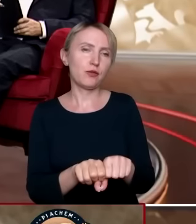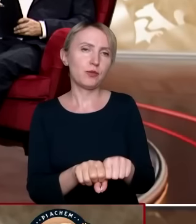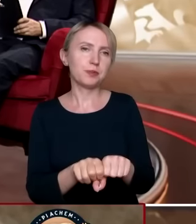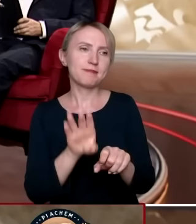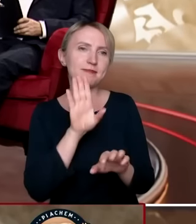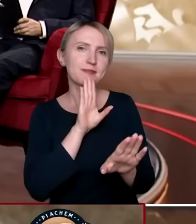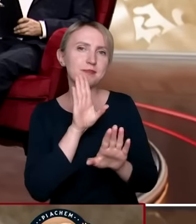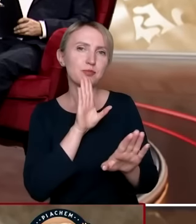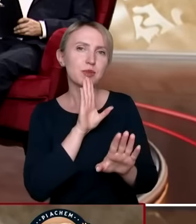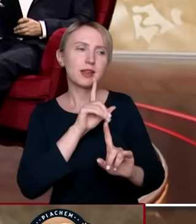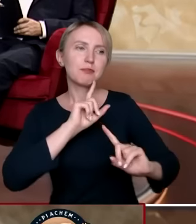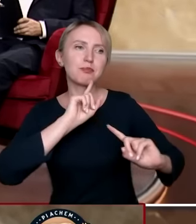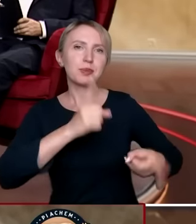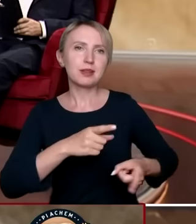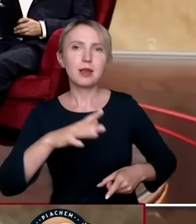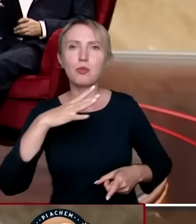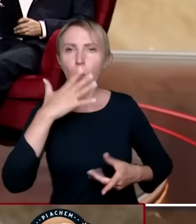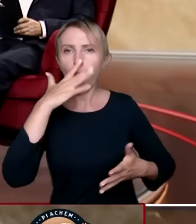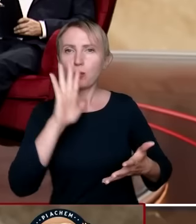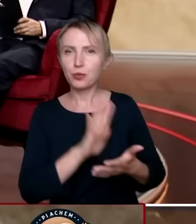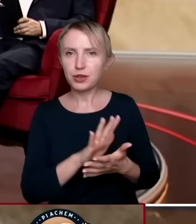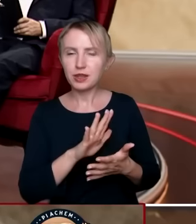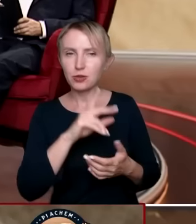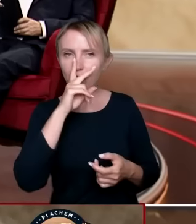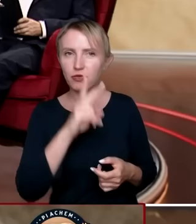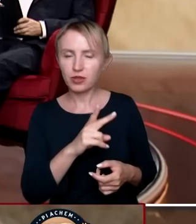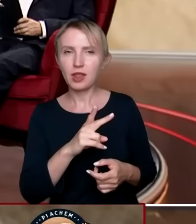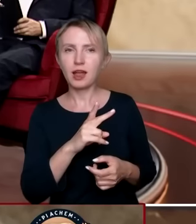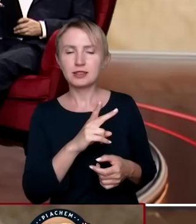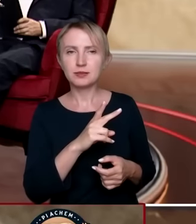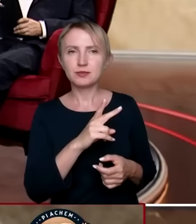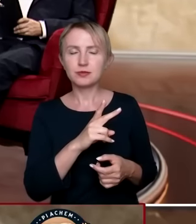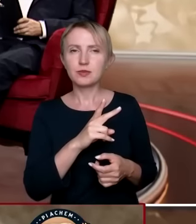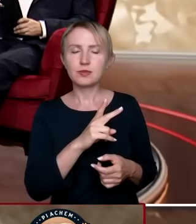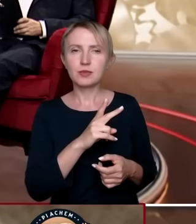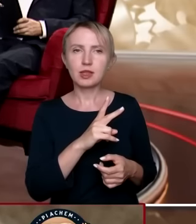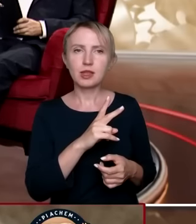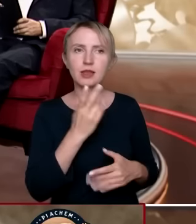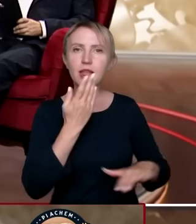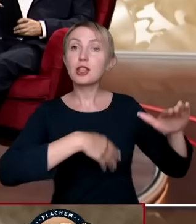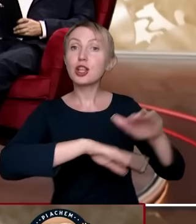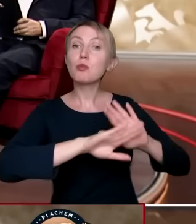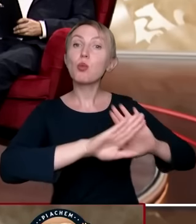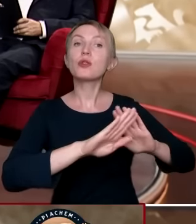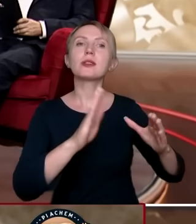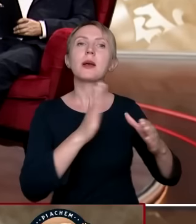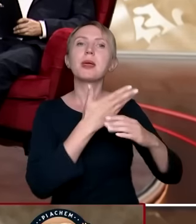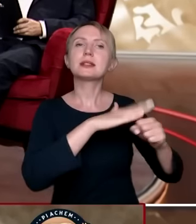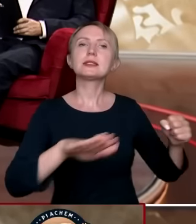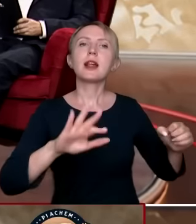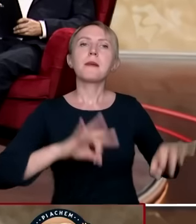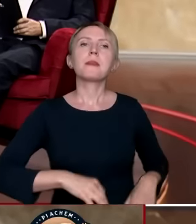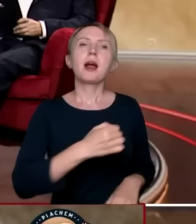chyba na jego zlecenie były te opinie, z których wynika, że jednak ten immunitet międzynarodowy pana posła